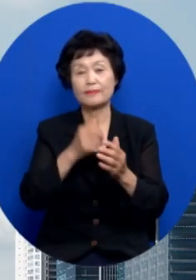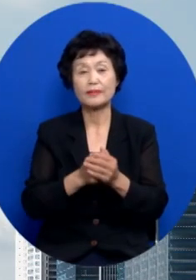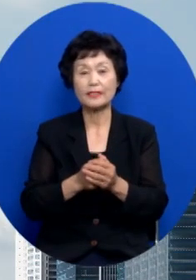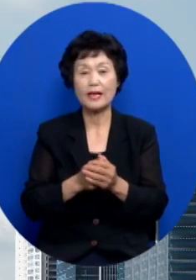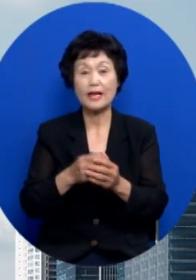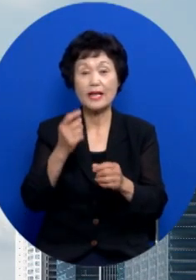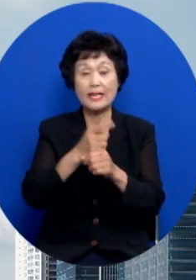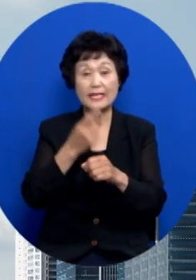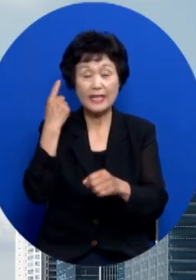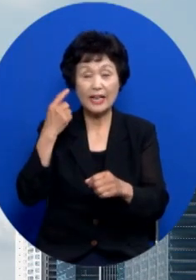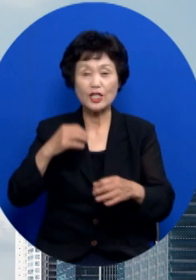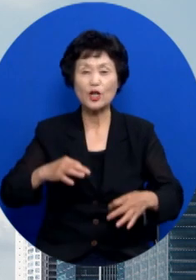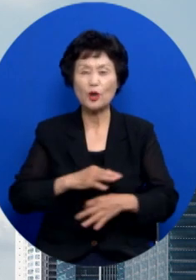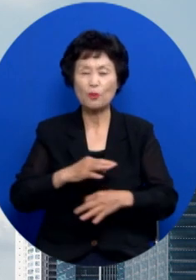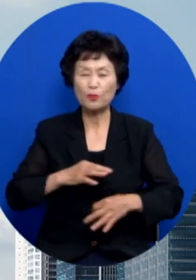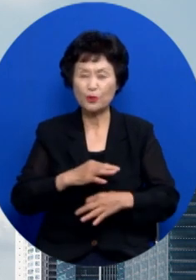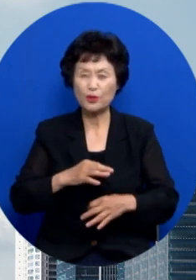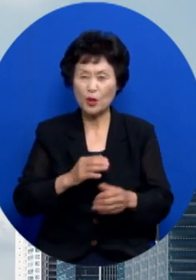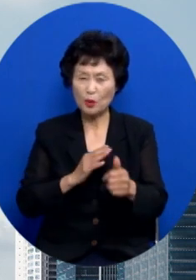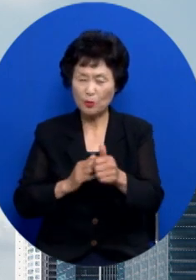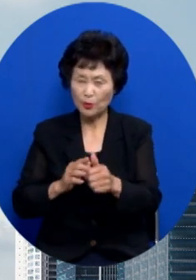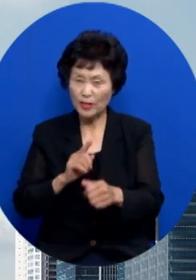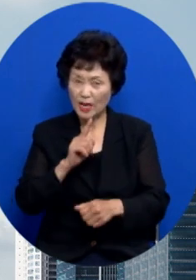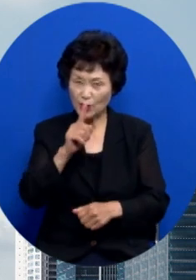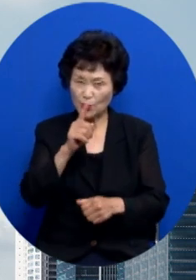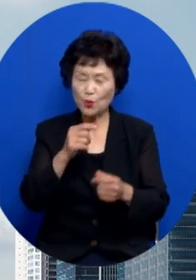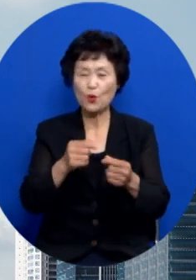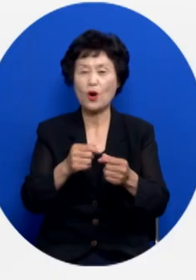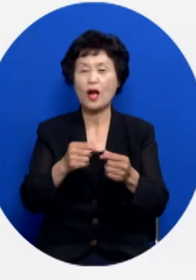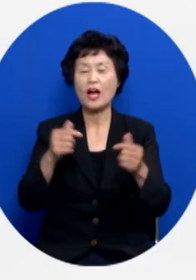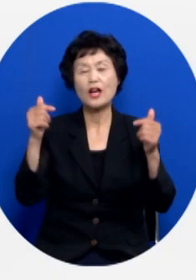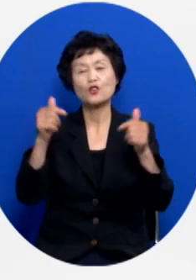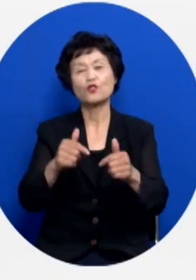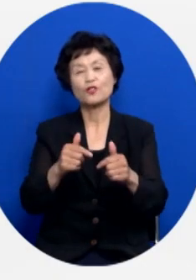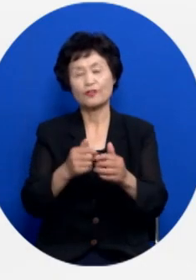지난해 부정청탁 신고가 급감한 것으로 나타났습니다.